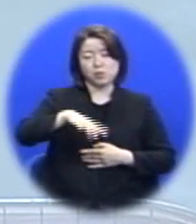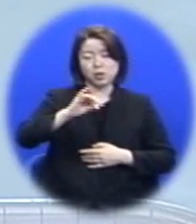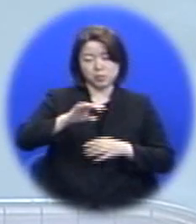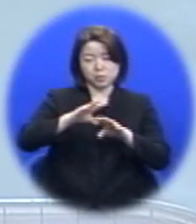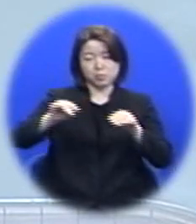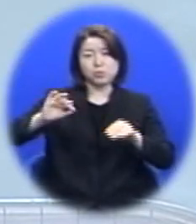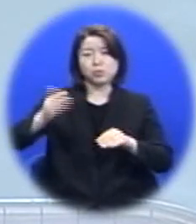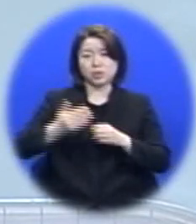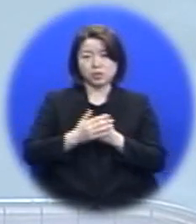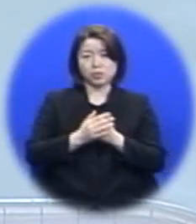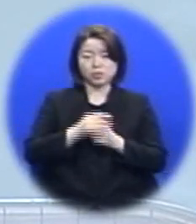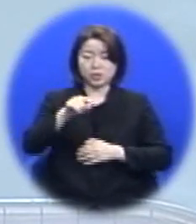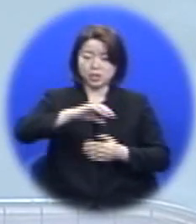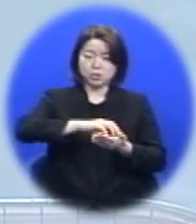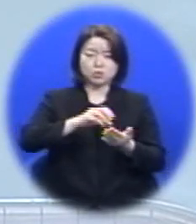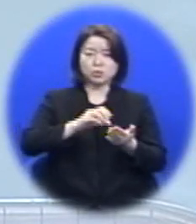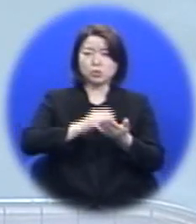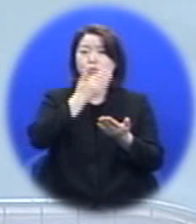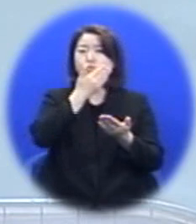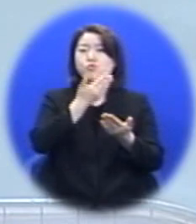정도로 중요한 문제예요.